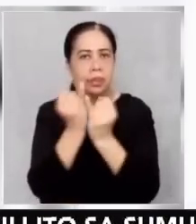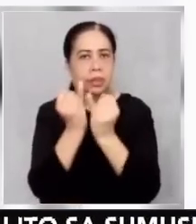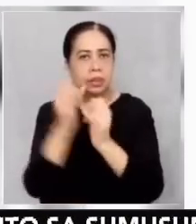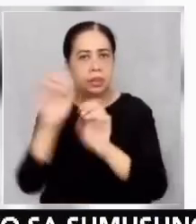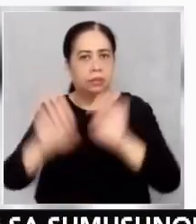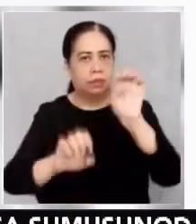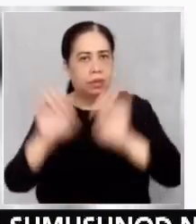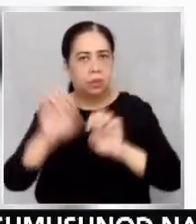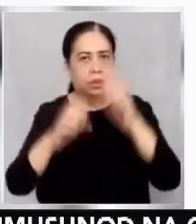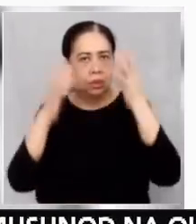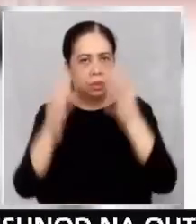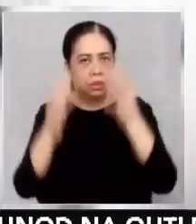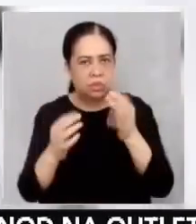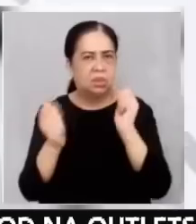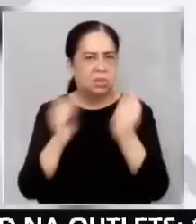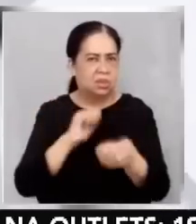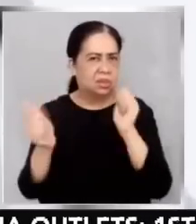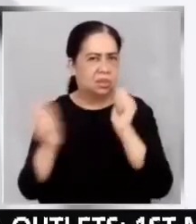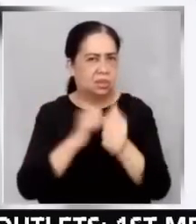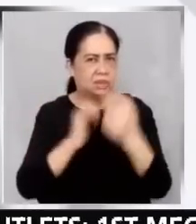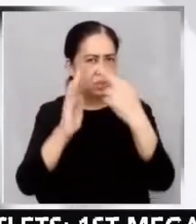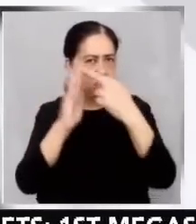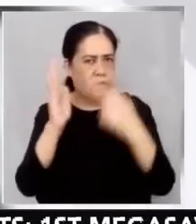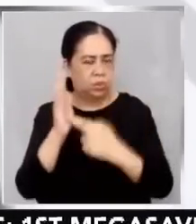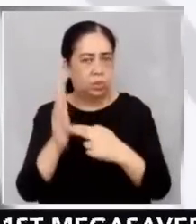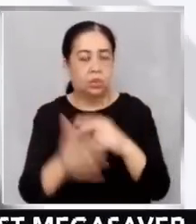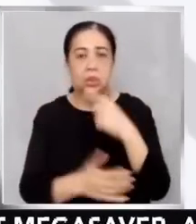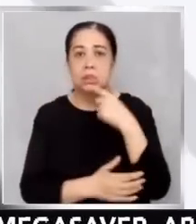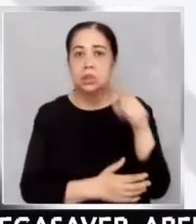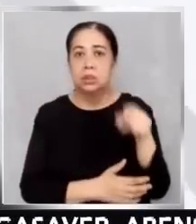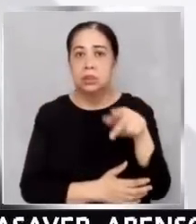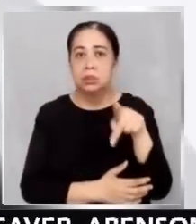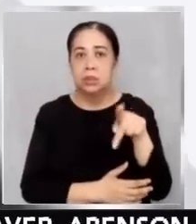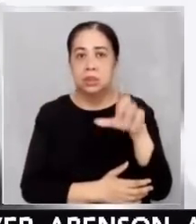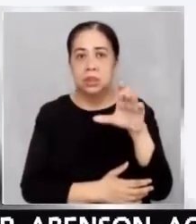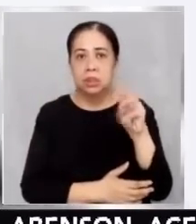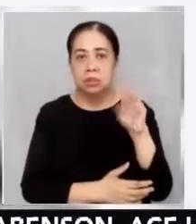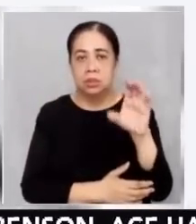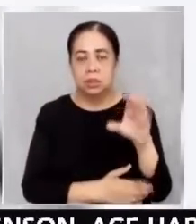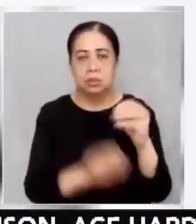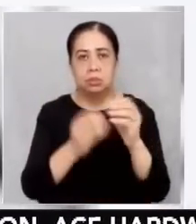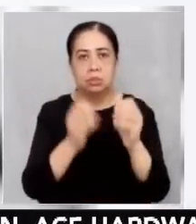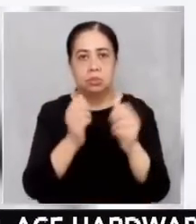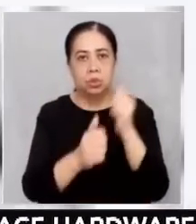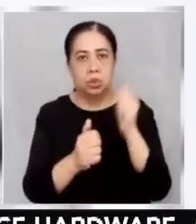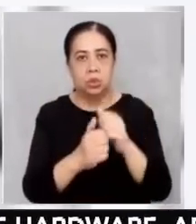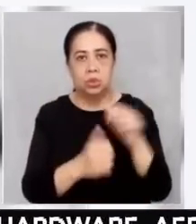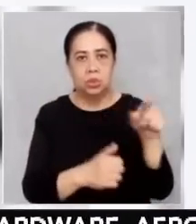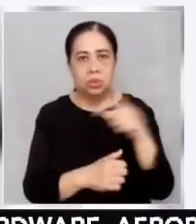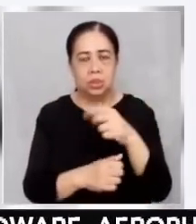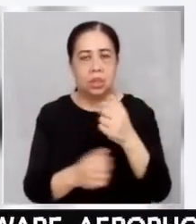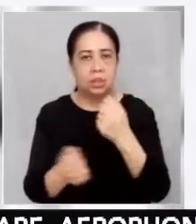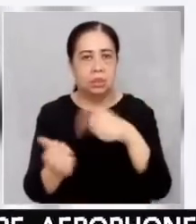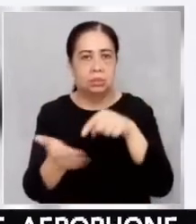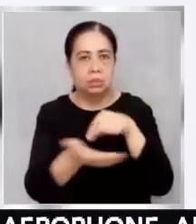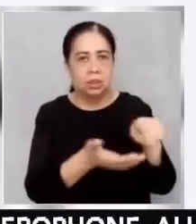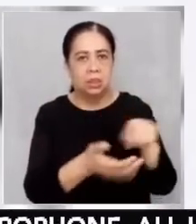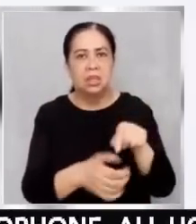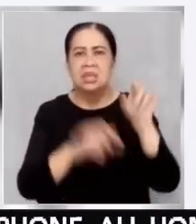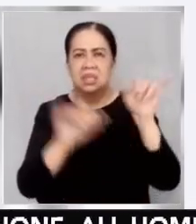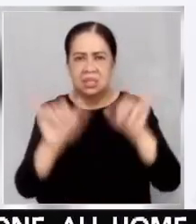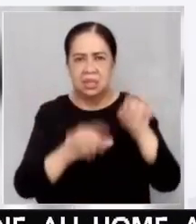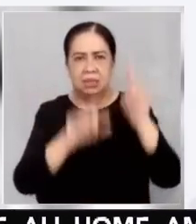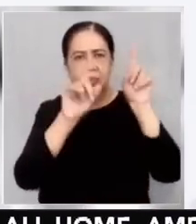sa pabago-bago nitong guidelines. Sabi naman ng PCMC, karamihan daw sa mga claims nila ay sa swab testing din.